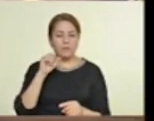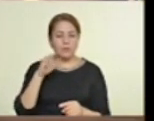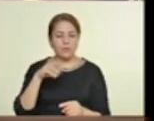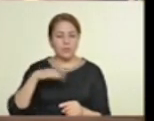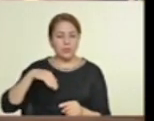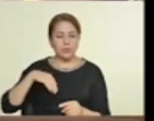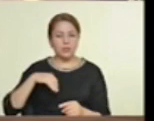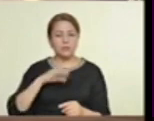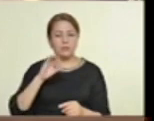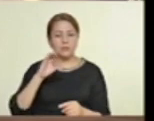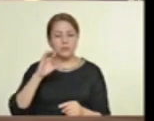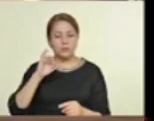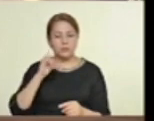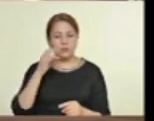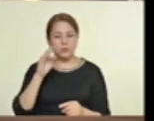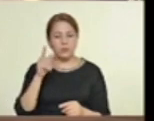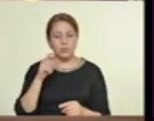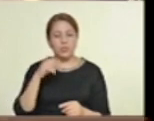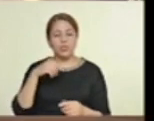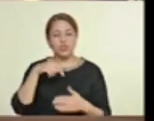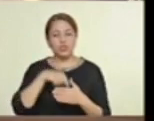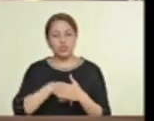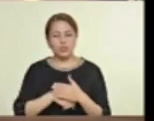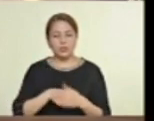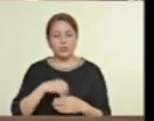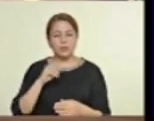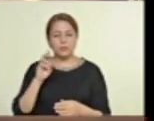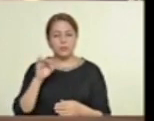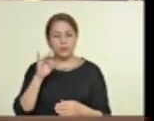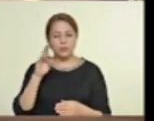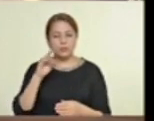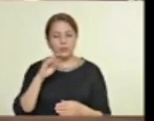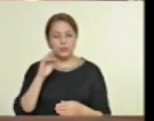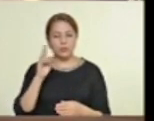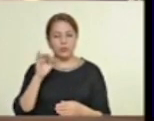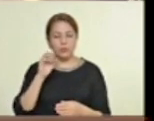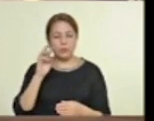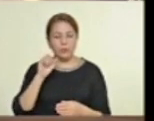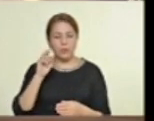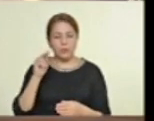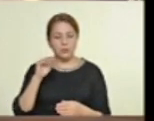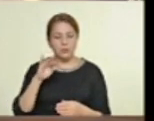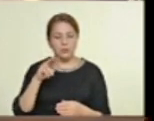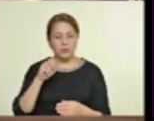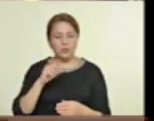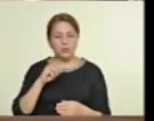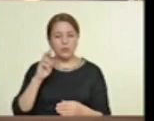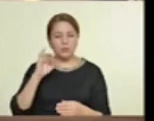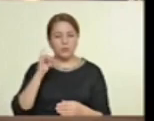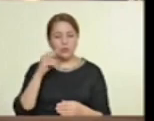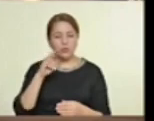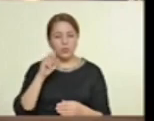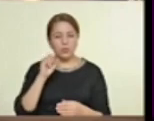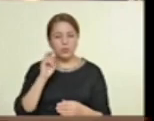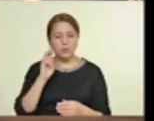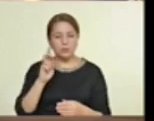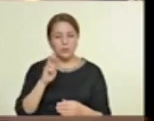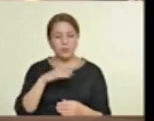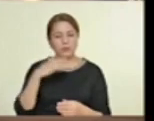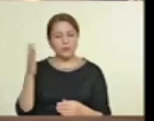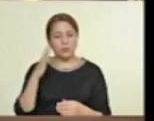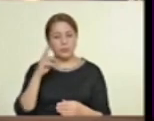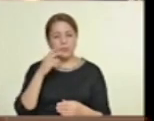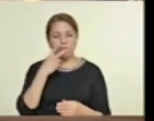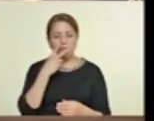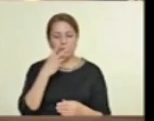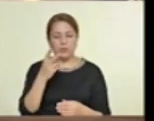keyin, so'ng, ichida, burun kabi ko'makchilar bo'ylab, tomon, qarab kabi